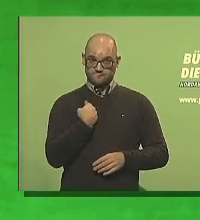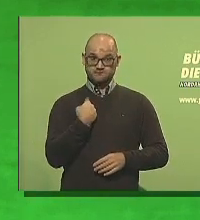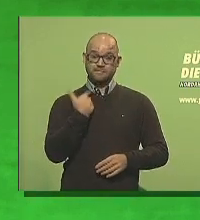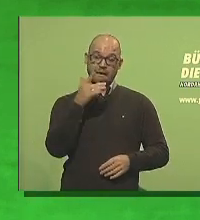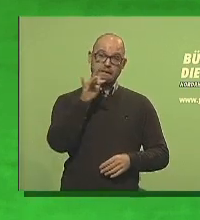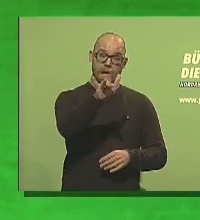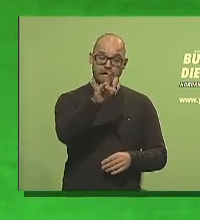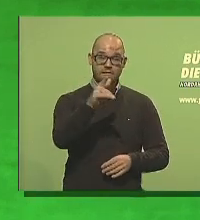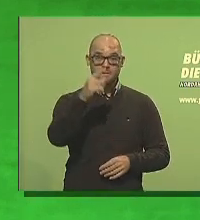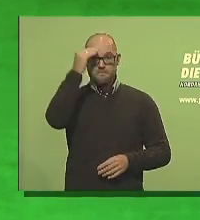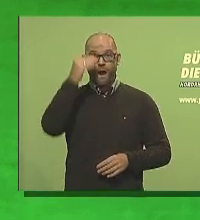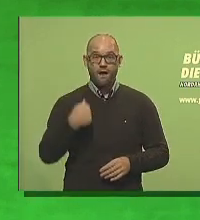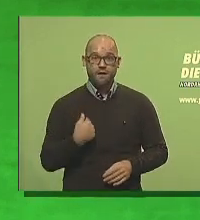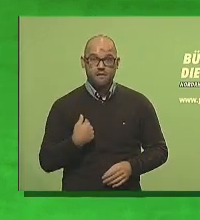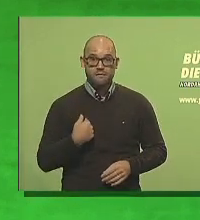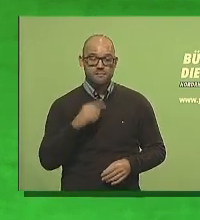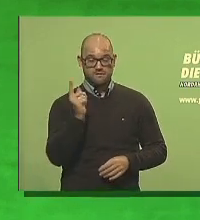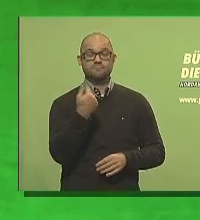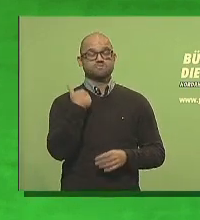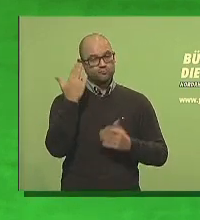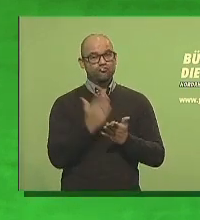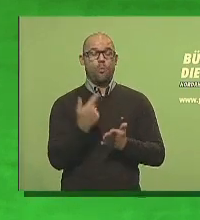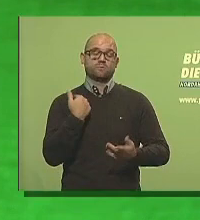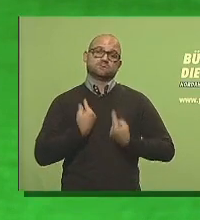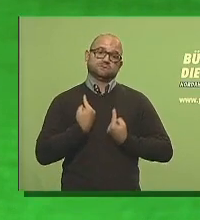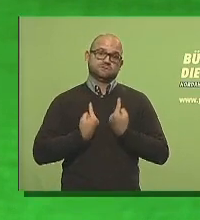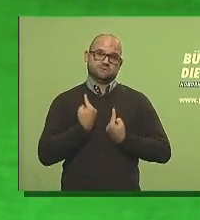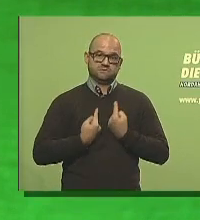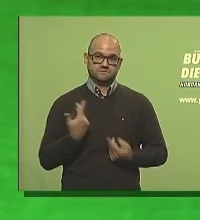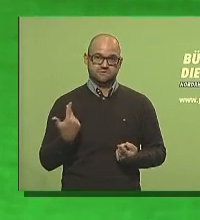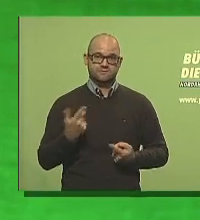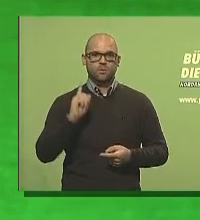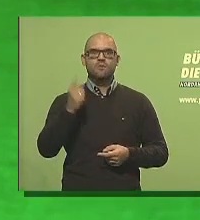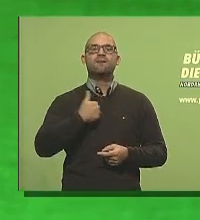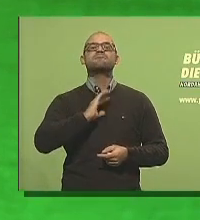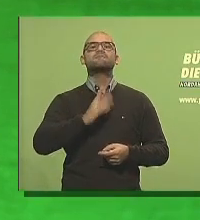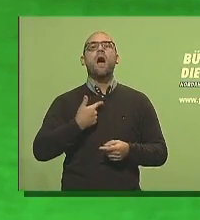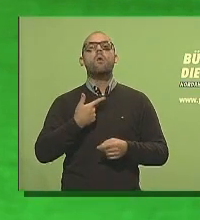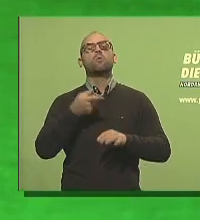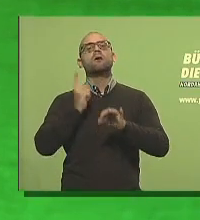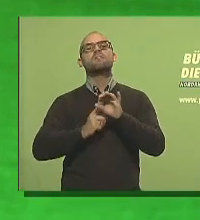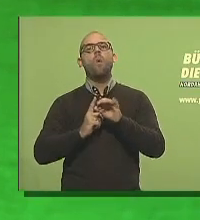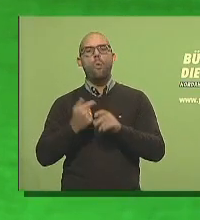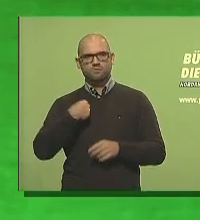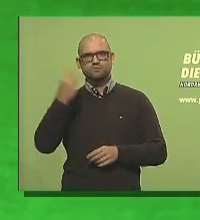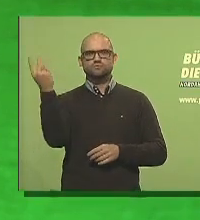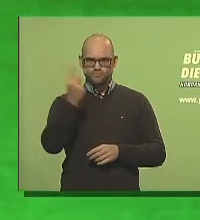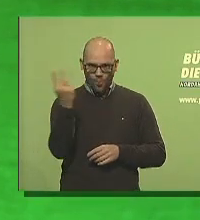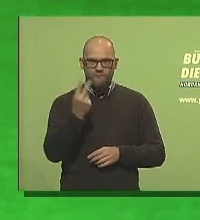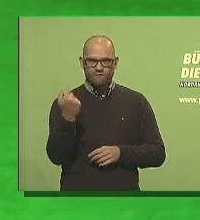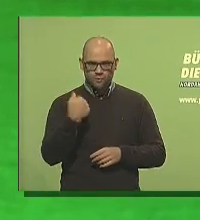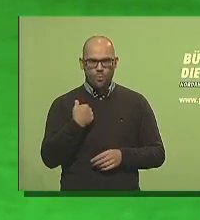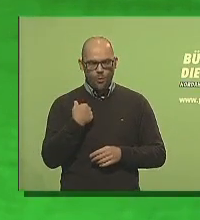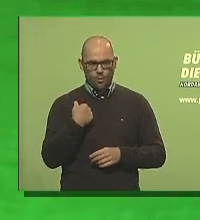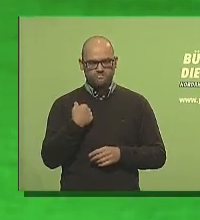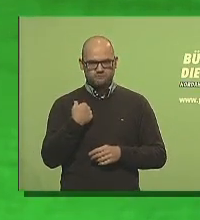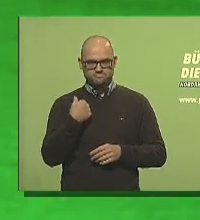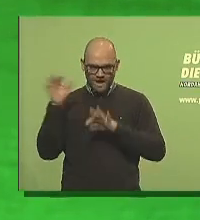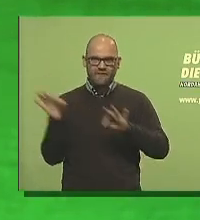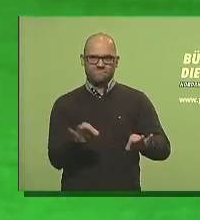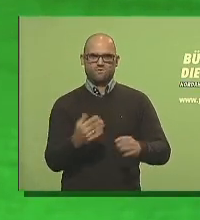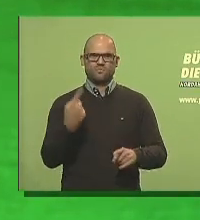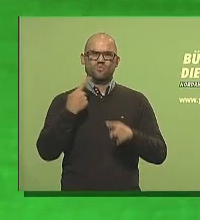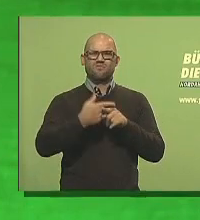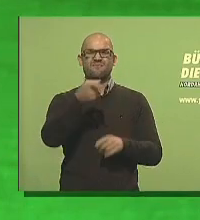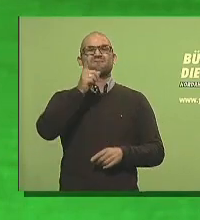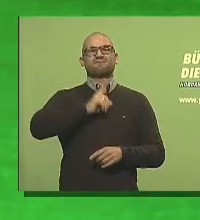sondern wir werden die Frauenquote einführen. Und drittens, wenn sie weiter solche Sprüche macht, dann werden die Kabarettisten in Deutschland arbeitslos. Es ist ein Witz, Frau Merkel, was Sie